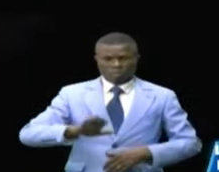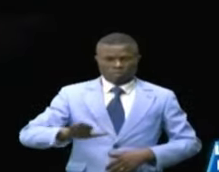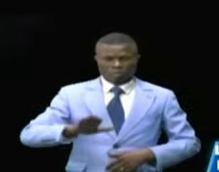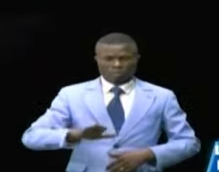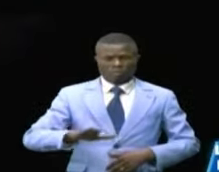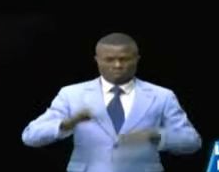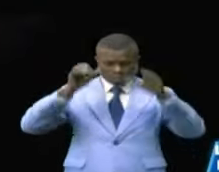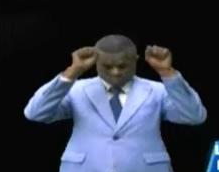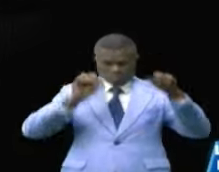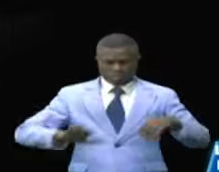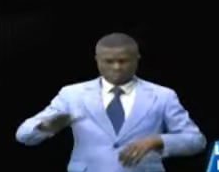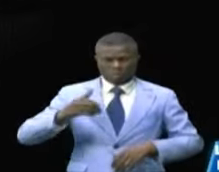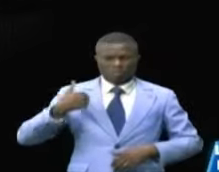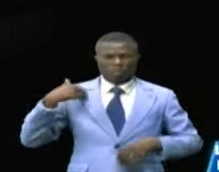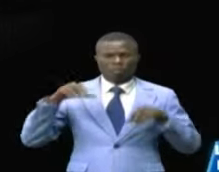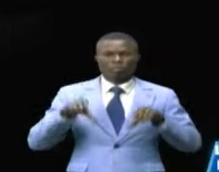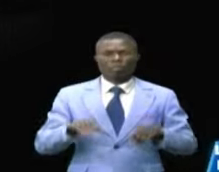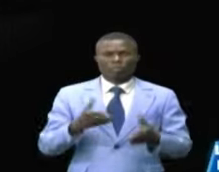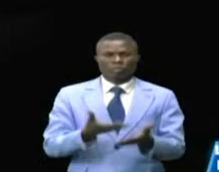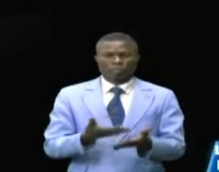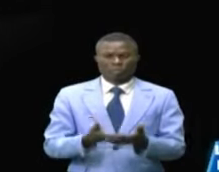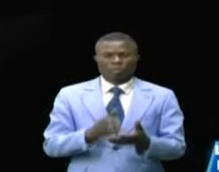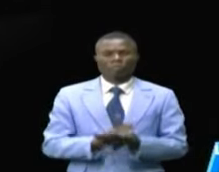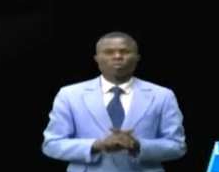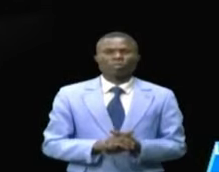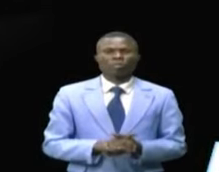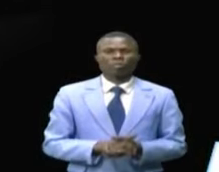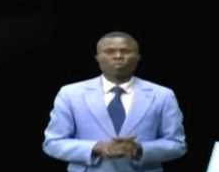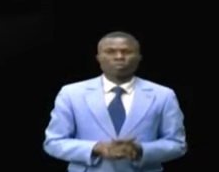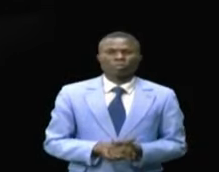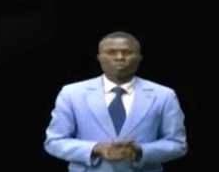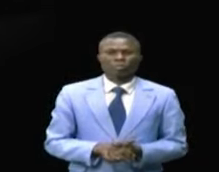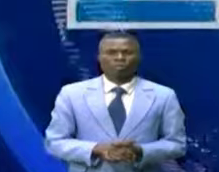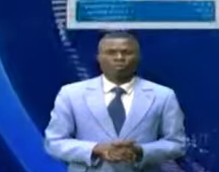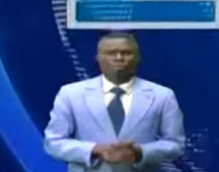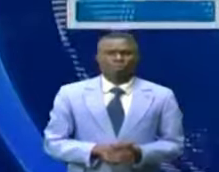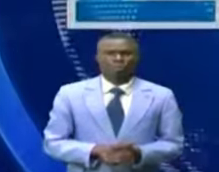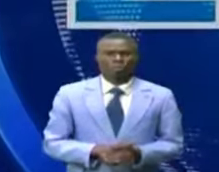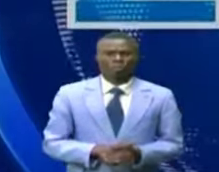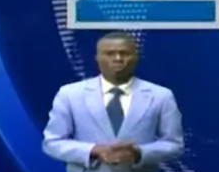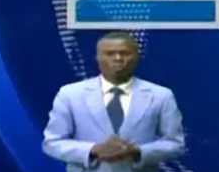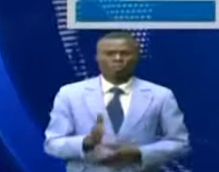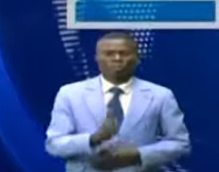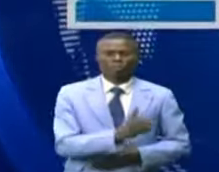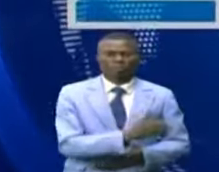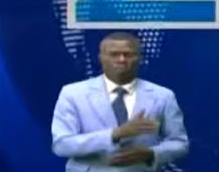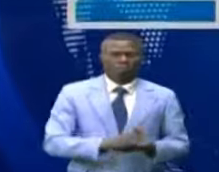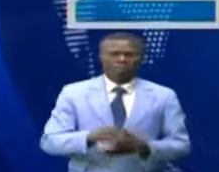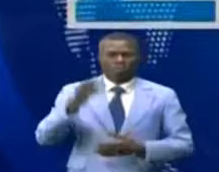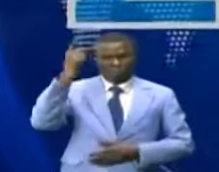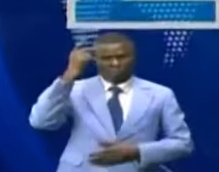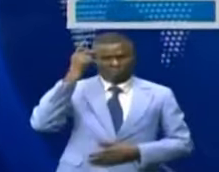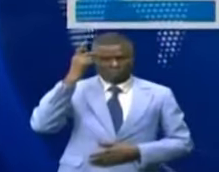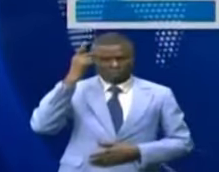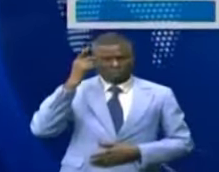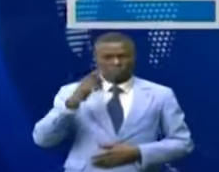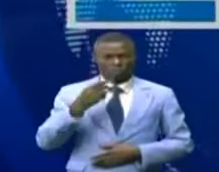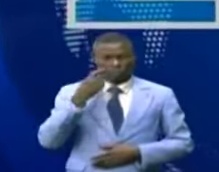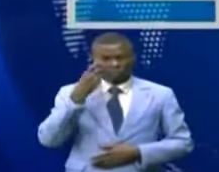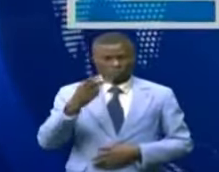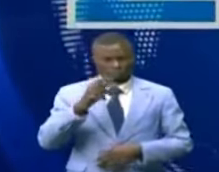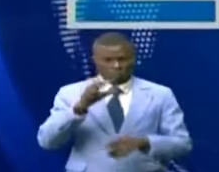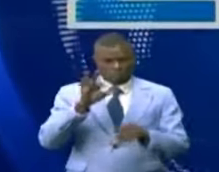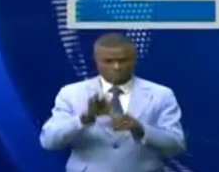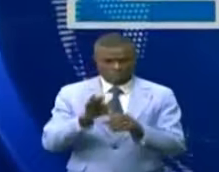et président de la RDC. Kinshasa, ville assainie dans les jours